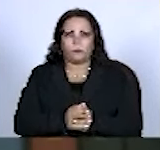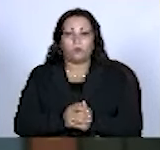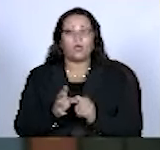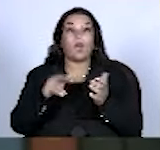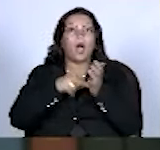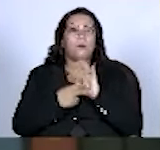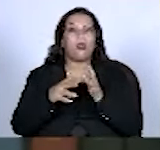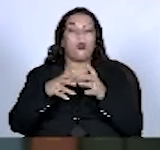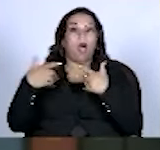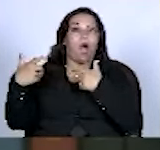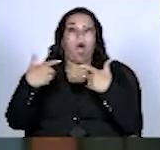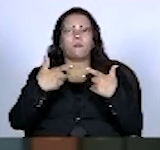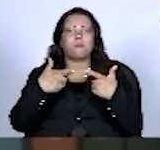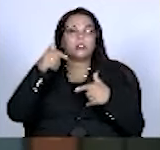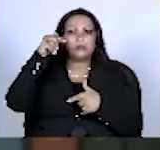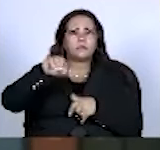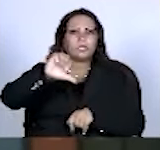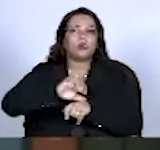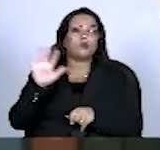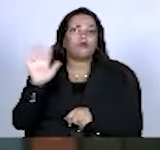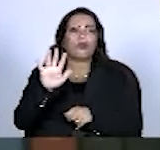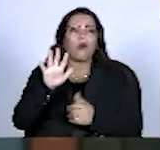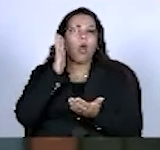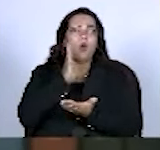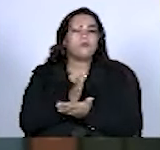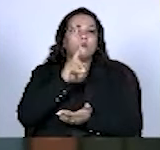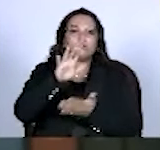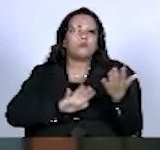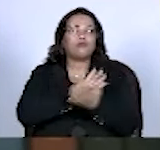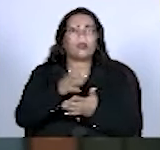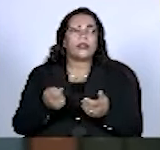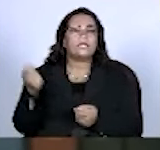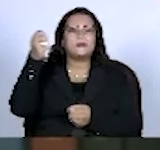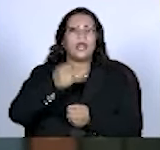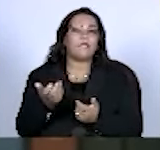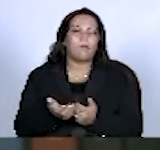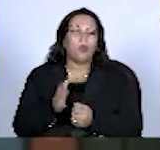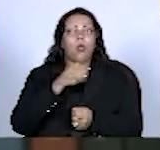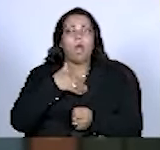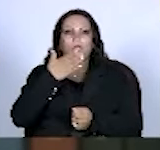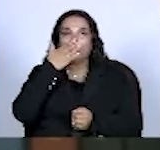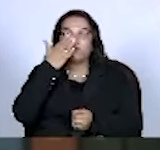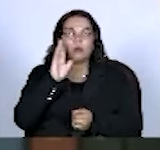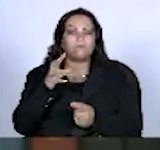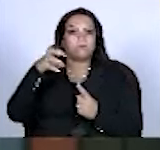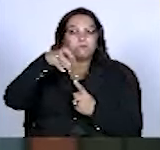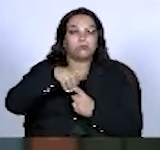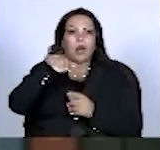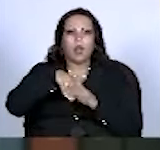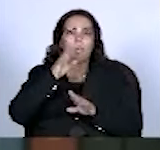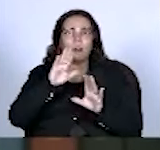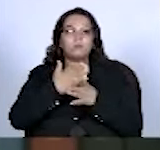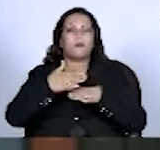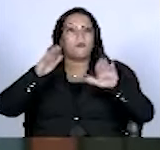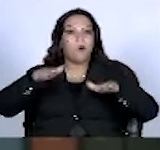اندلاع حرب في منطقه الشرق الاوسط له هو عواقب وخيمه يعني قد لا نستطيع السيطره عليها في